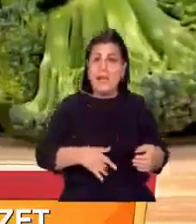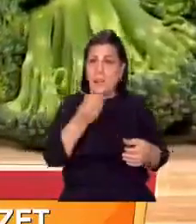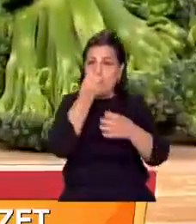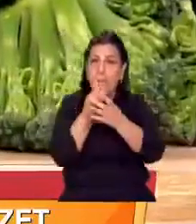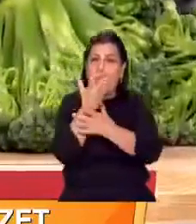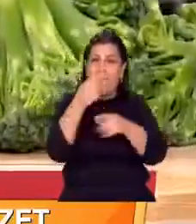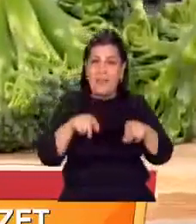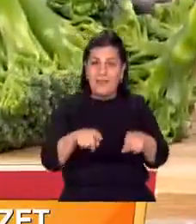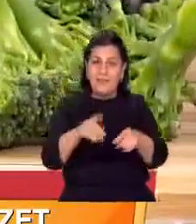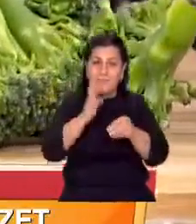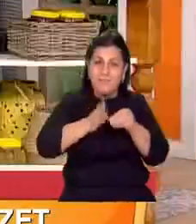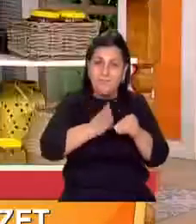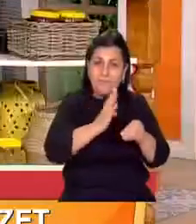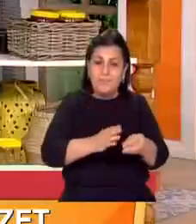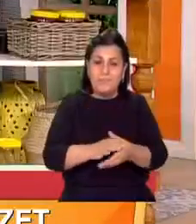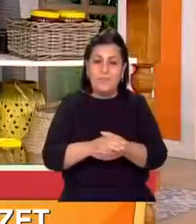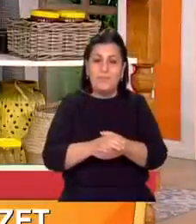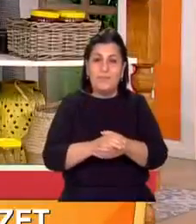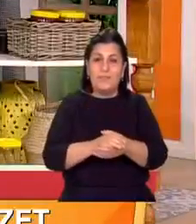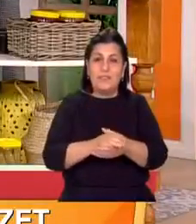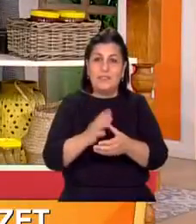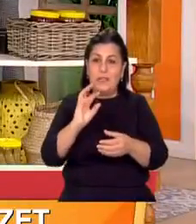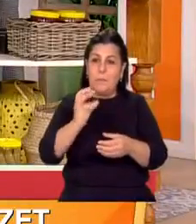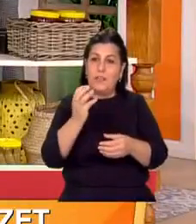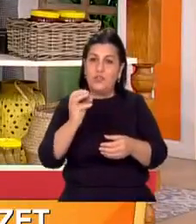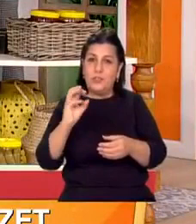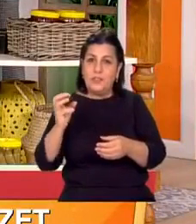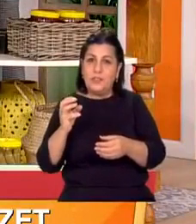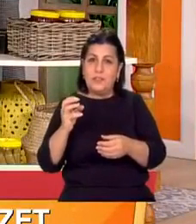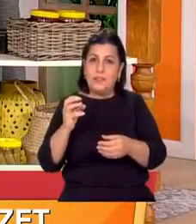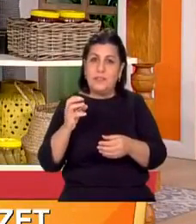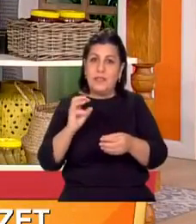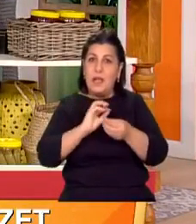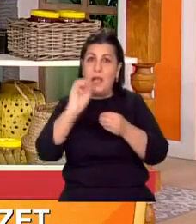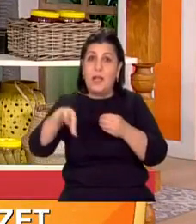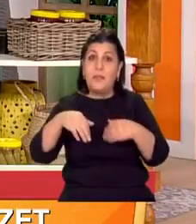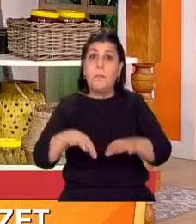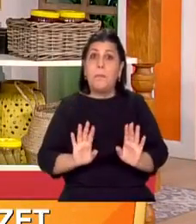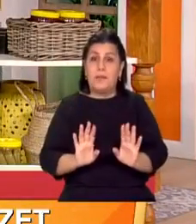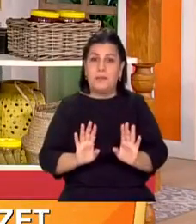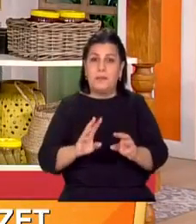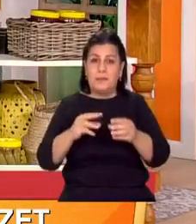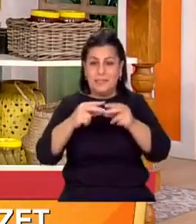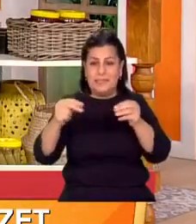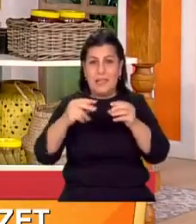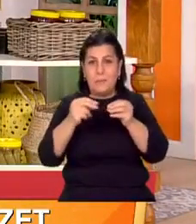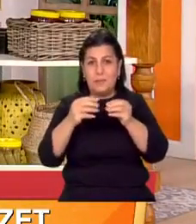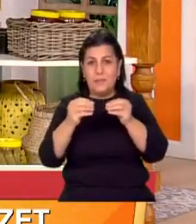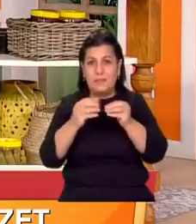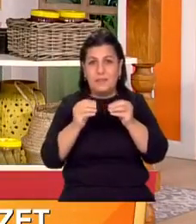ve bunları şöyle doğruyoruz Bu arada bunların parçalarını kesinlikle ve kesinlikle atmalarına gerek yok